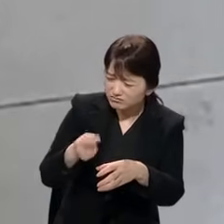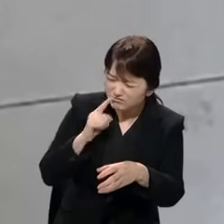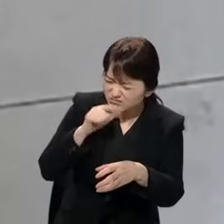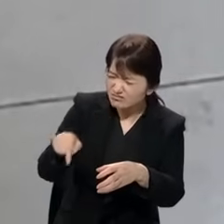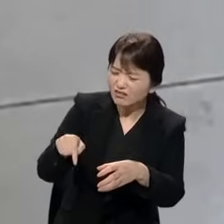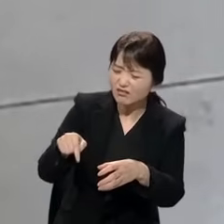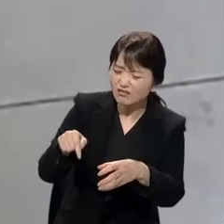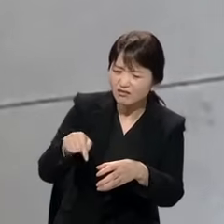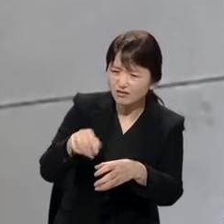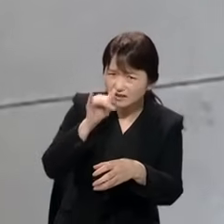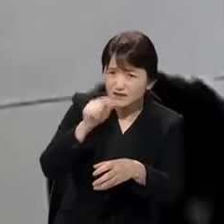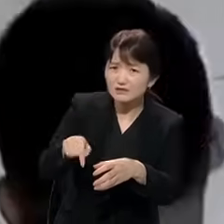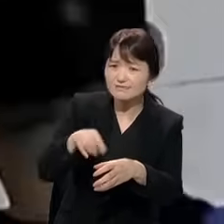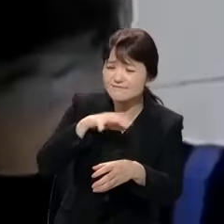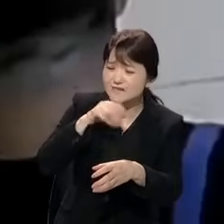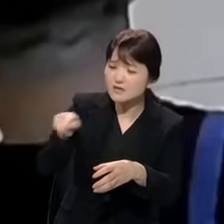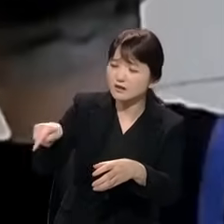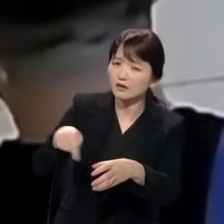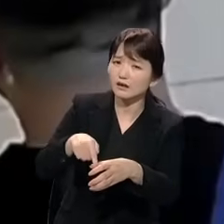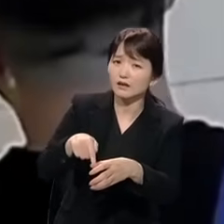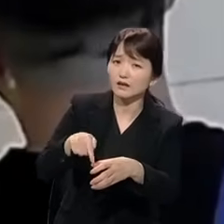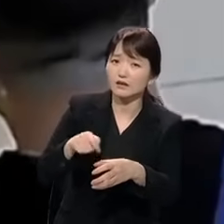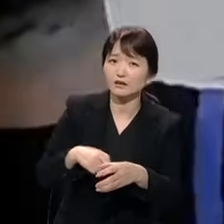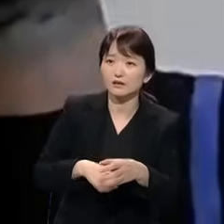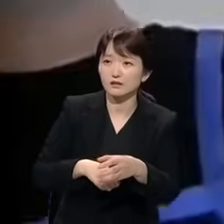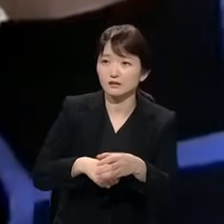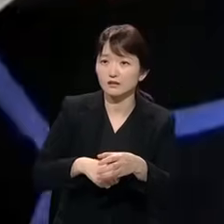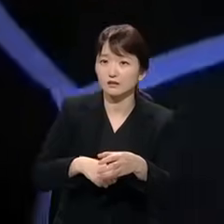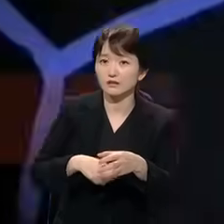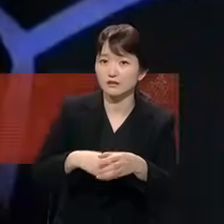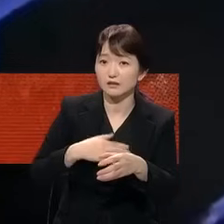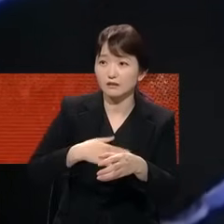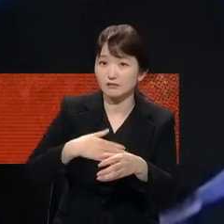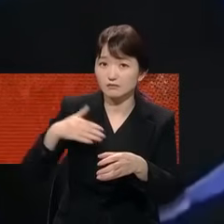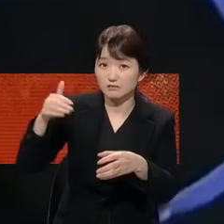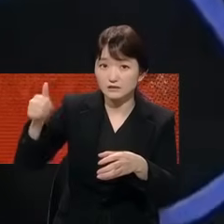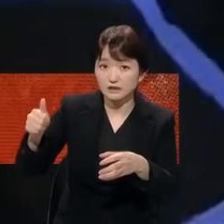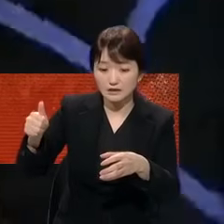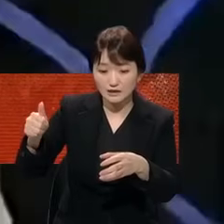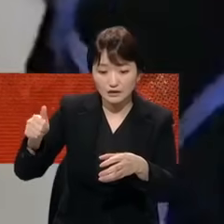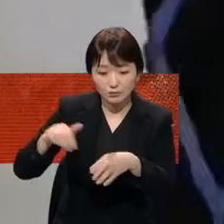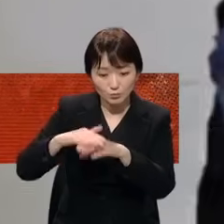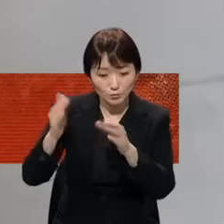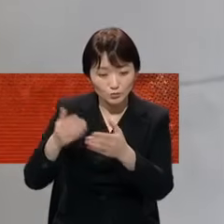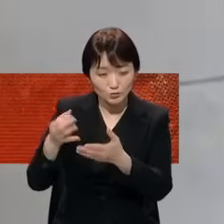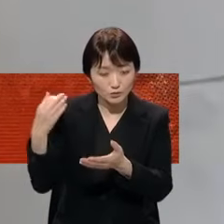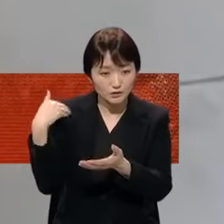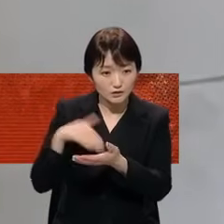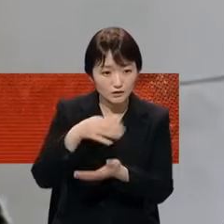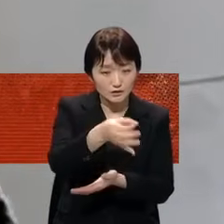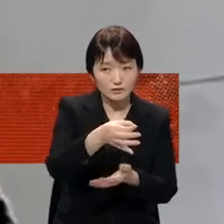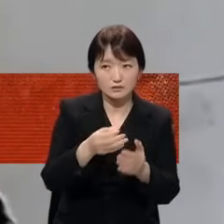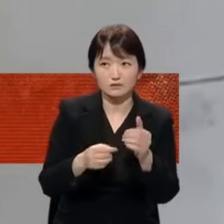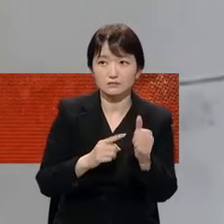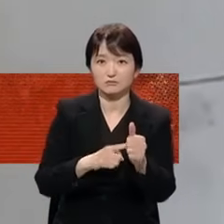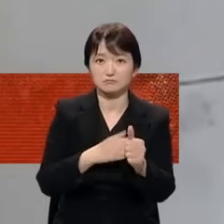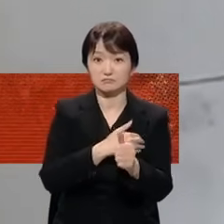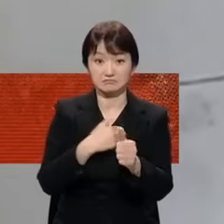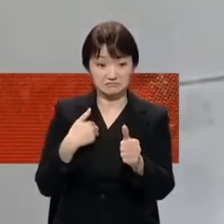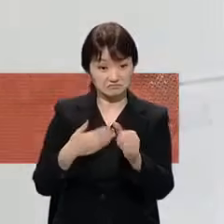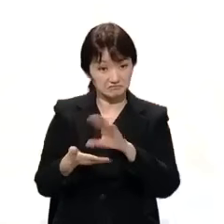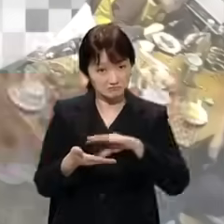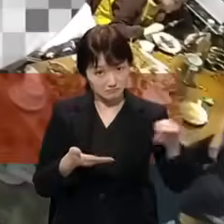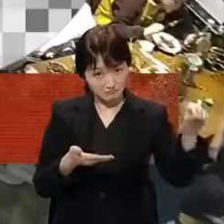이거 나왔어요. 저 항의하고 있는 모습입니다. 이 사실을 알려는 식당 주인 전액 환불을 해줬고 남성은 당당하게